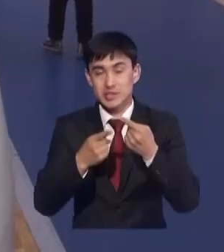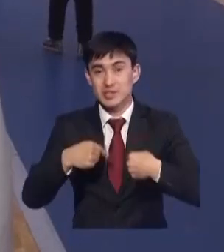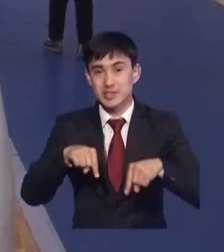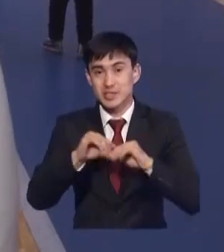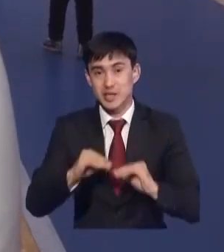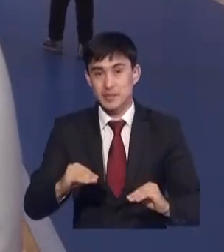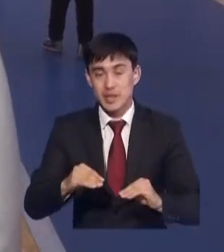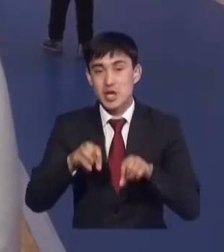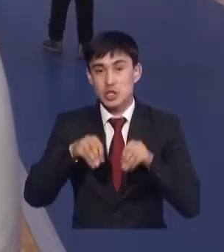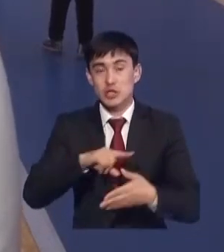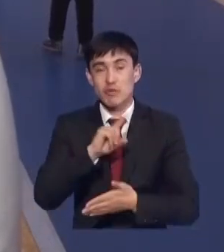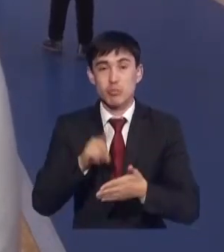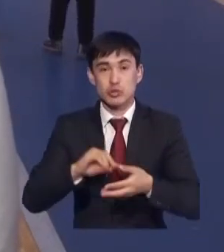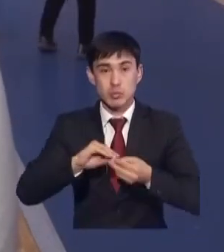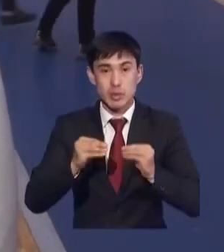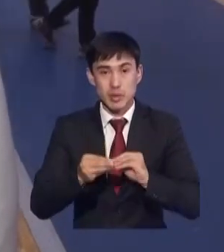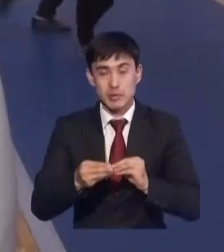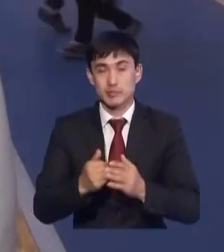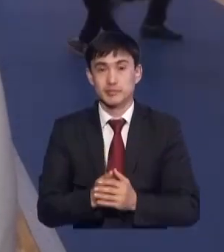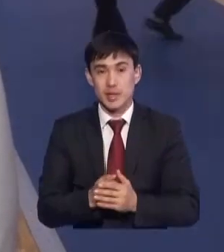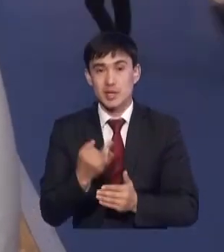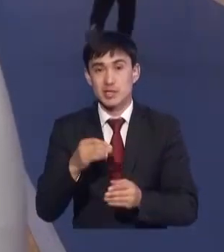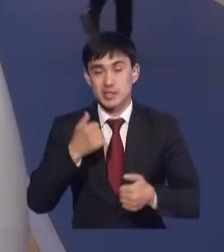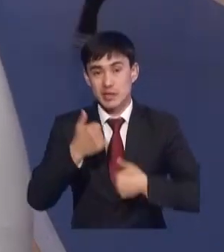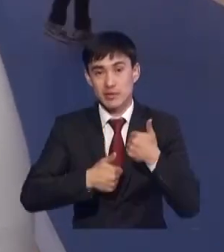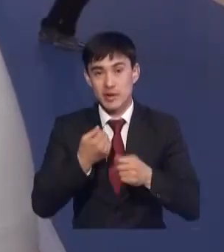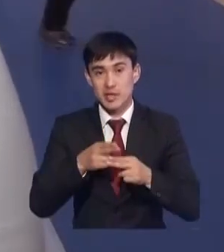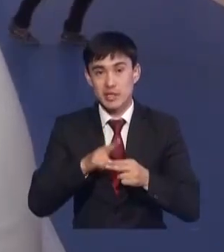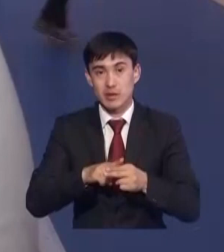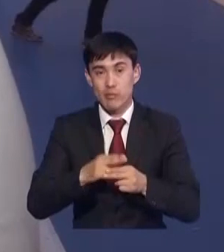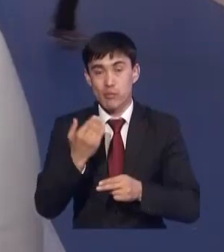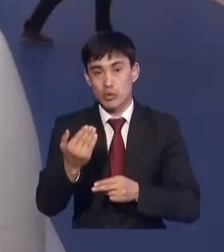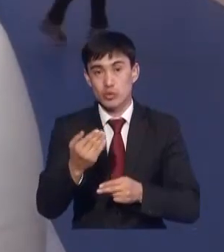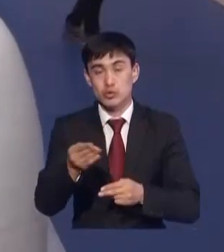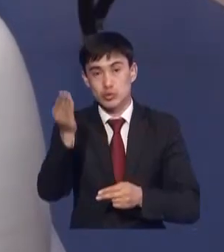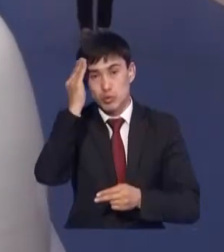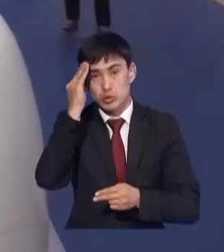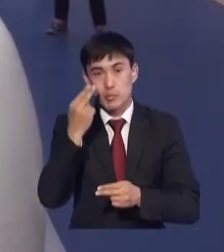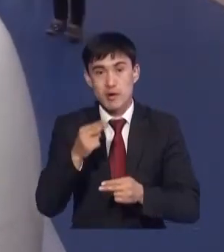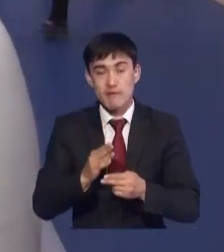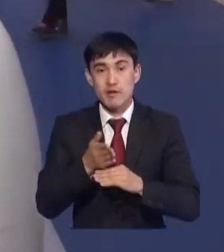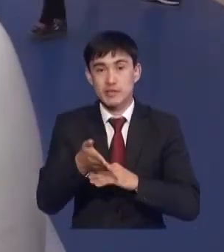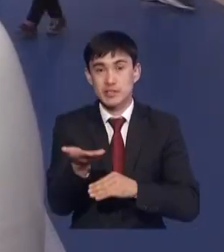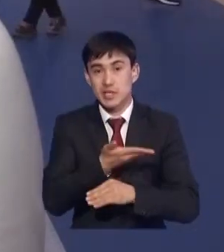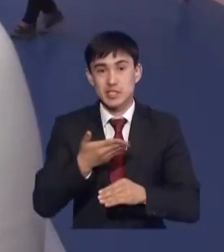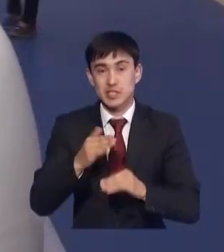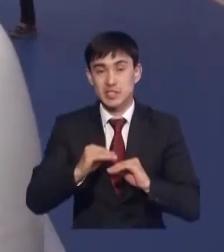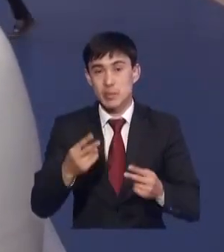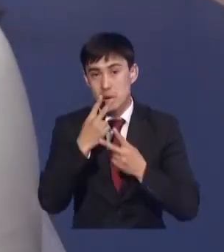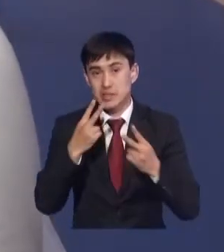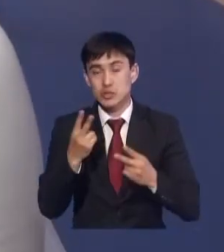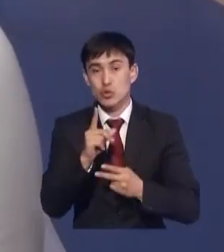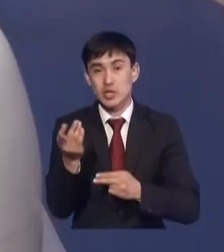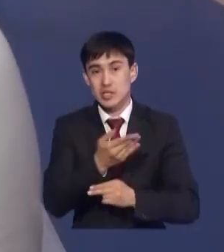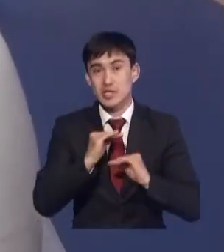детей решать их вопросы проблемы насущные и соревнования - это тот способ вывести наших детей в свет и показать что наши